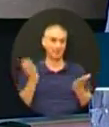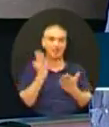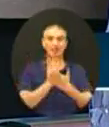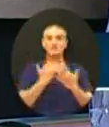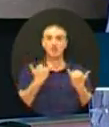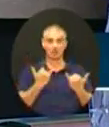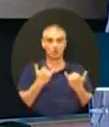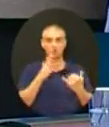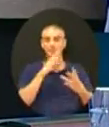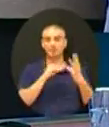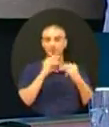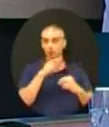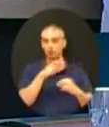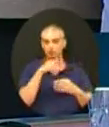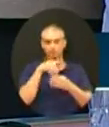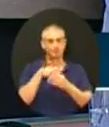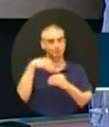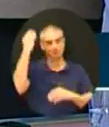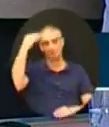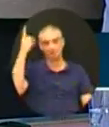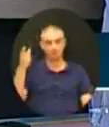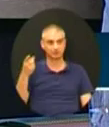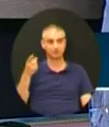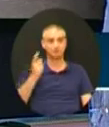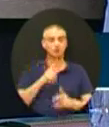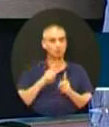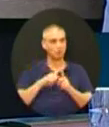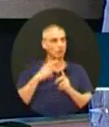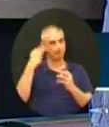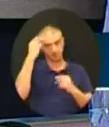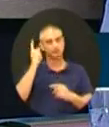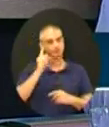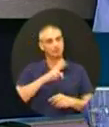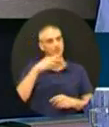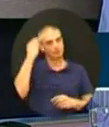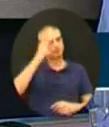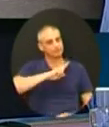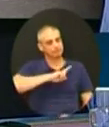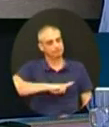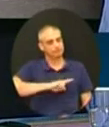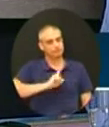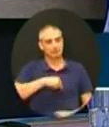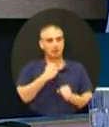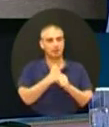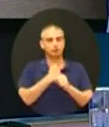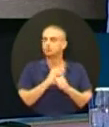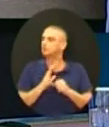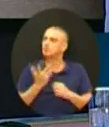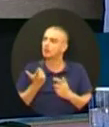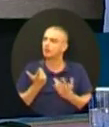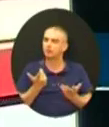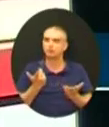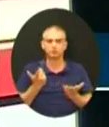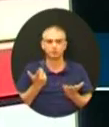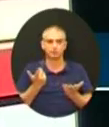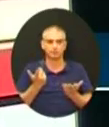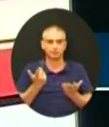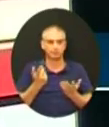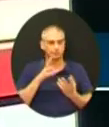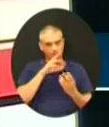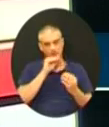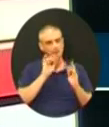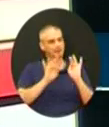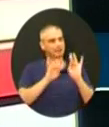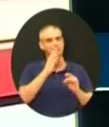היום גם דיבורים בקרב גורמים פלסטינים על תשלום שהפלסטינים יצטרכו לתת, כי בסוף... אז מה התשלום? התשלום הוא